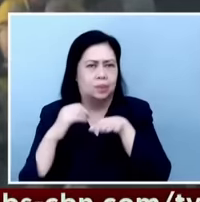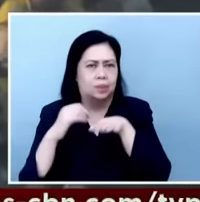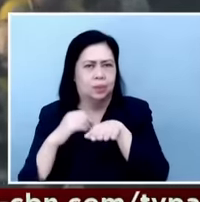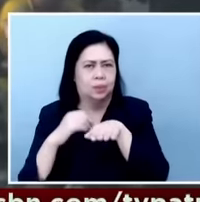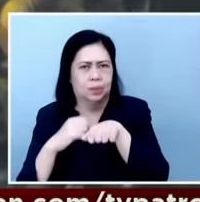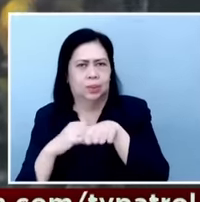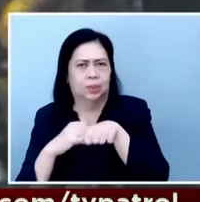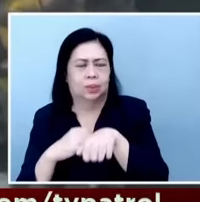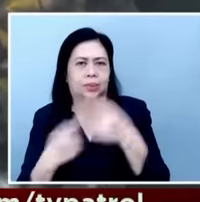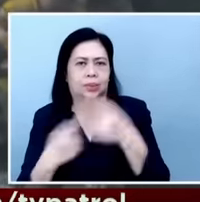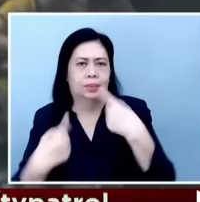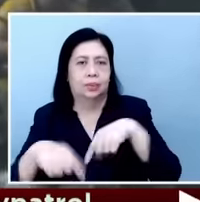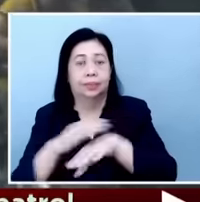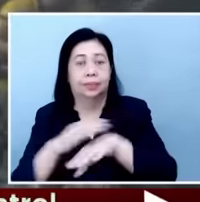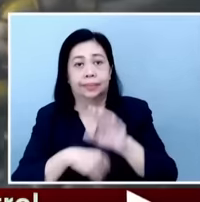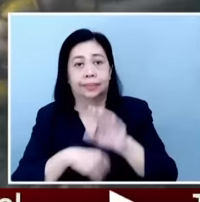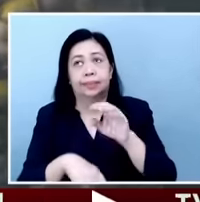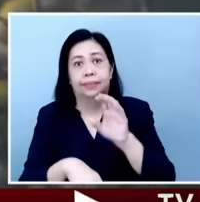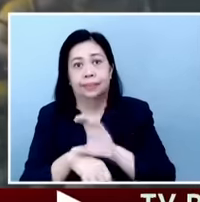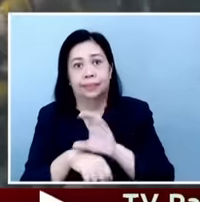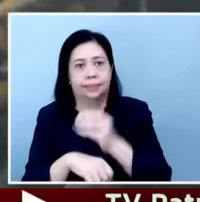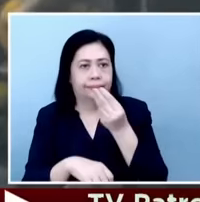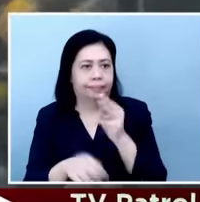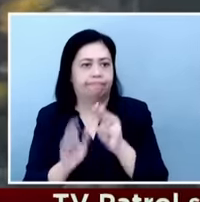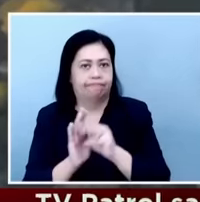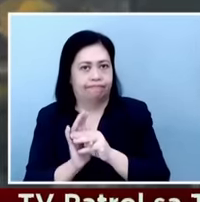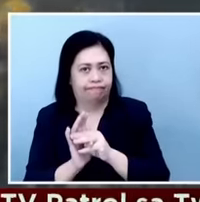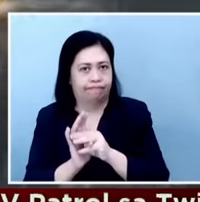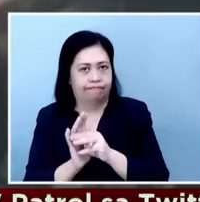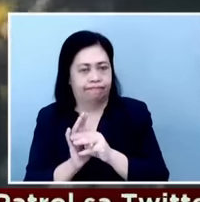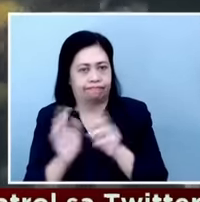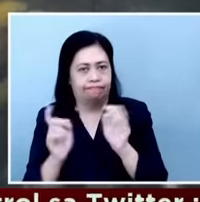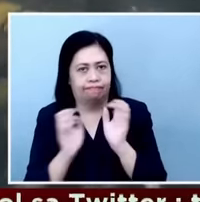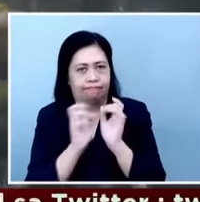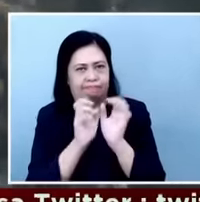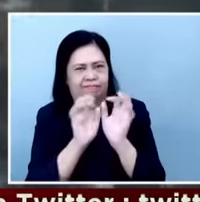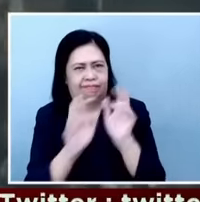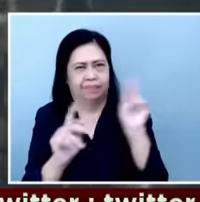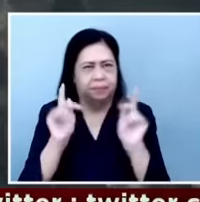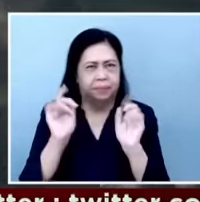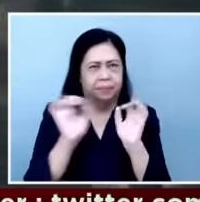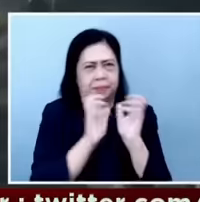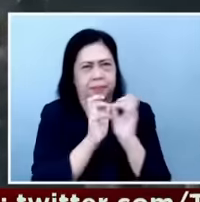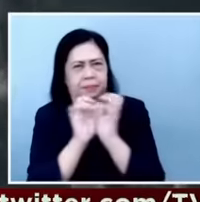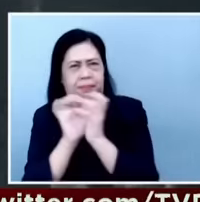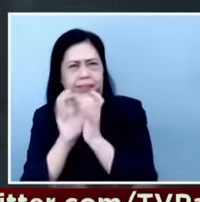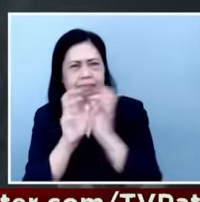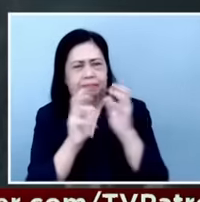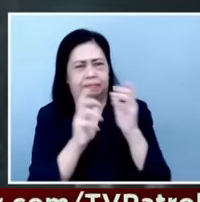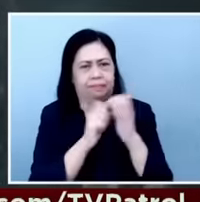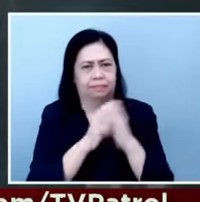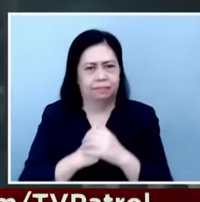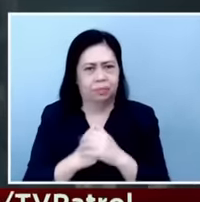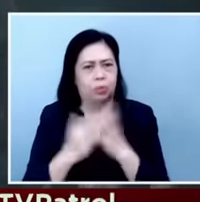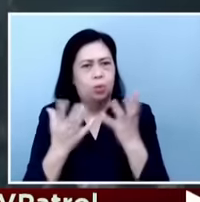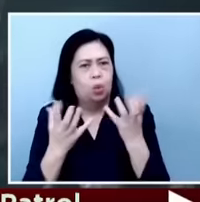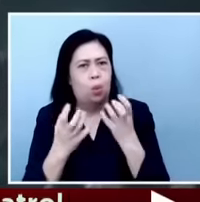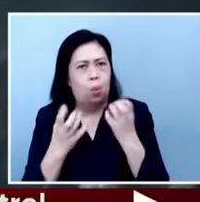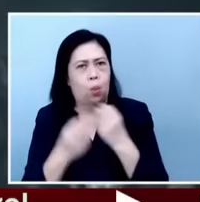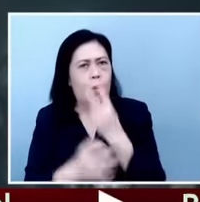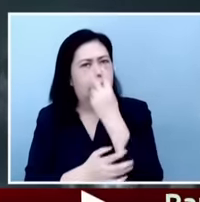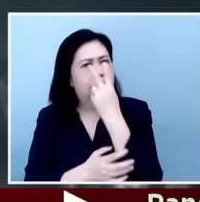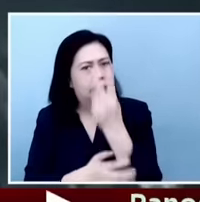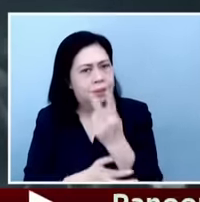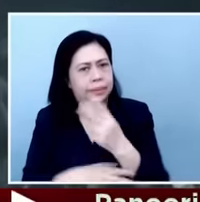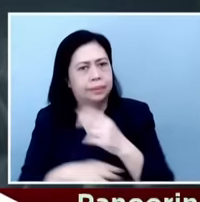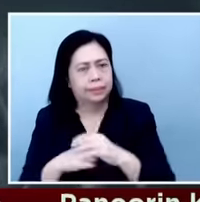simbahan. Although ilang minuto na lamang po habang nagkakagulo mga kababayan natin na gusto nilang makita na